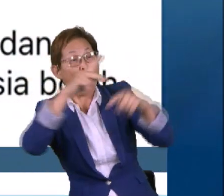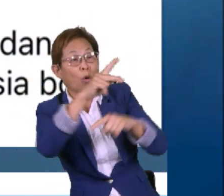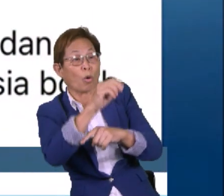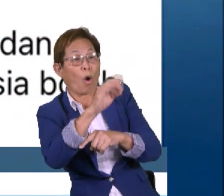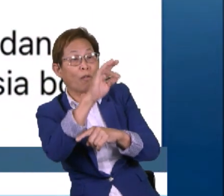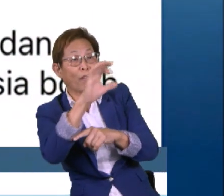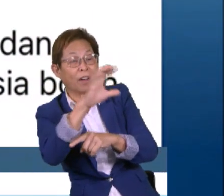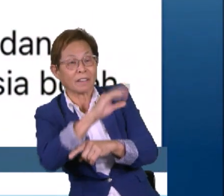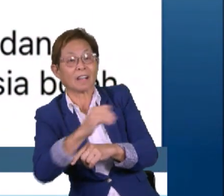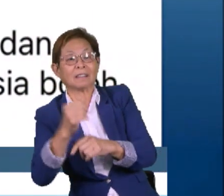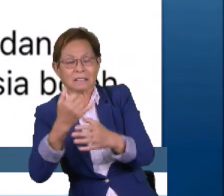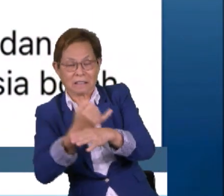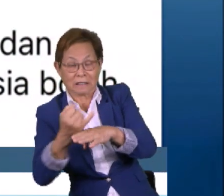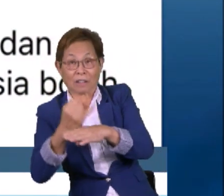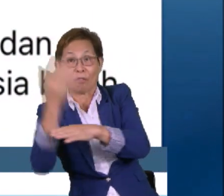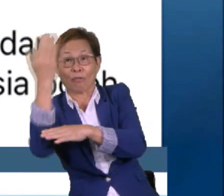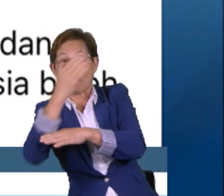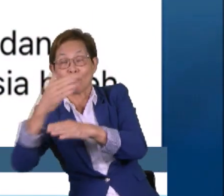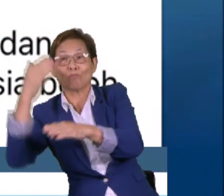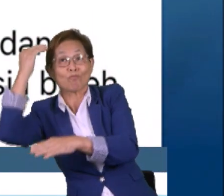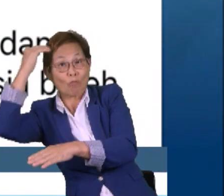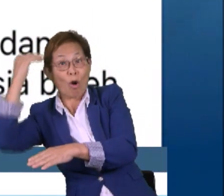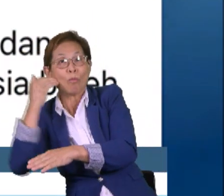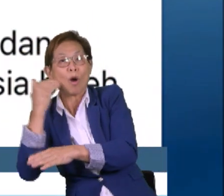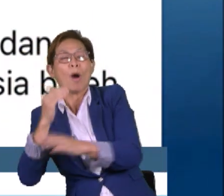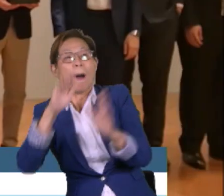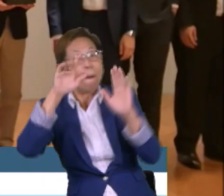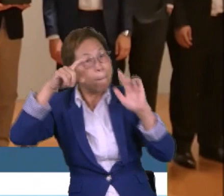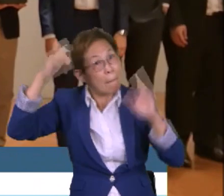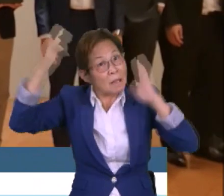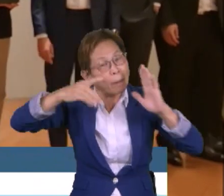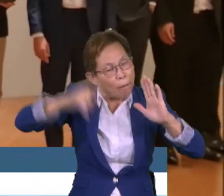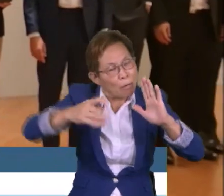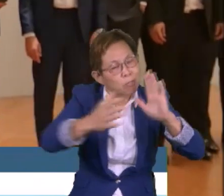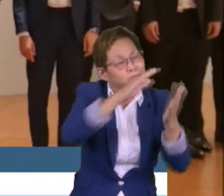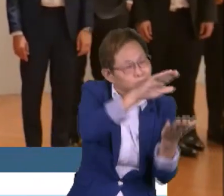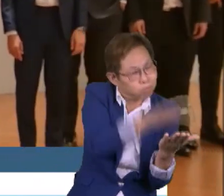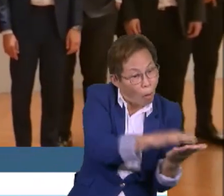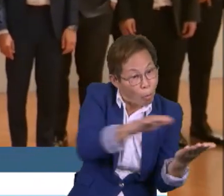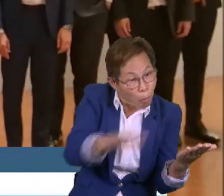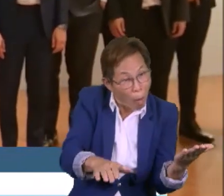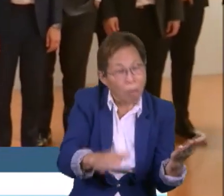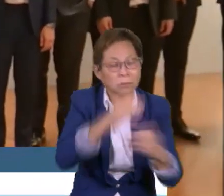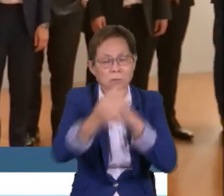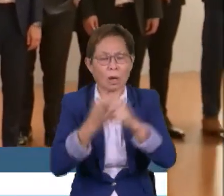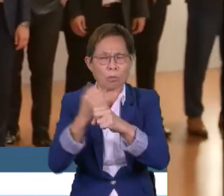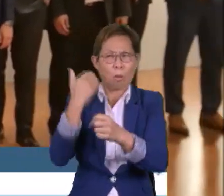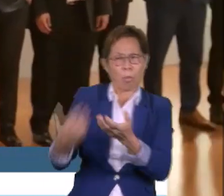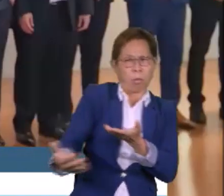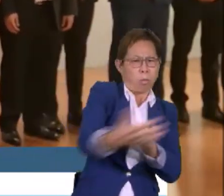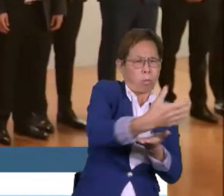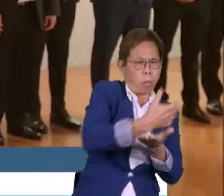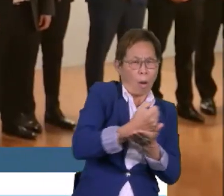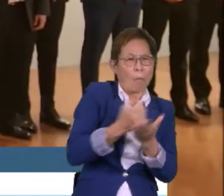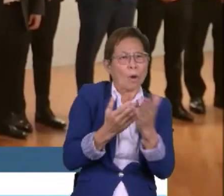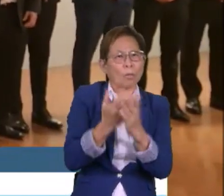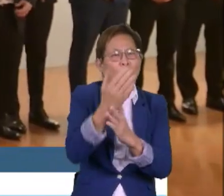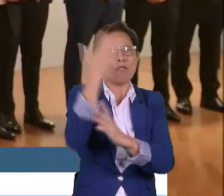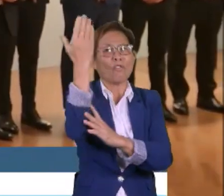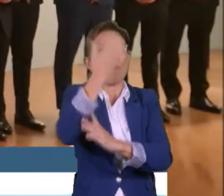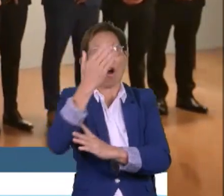covid dan industri film Korea Selatan perlu diteladani oleh Malaysia tahun lepas saja kutipan yang diraih